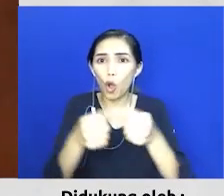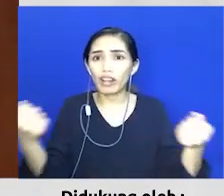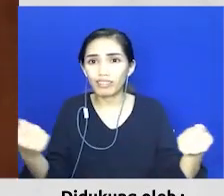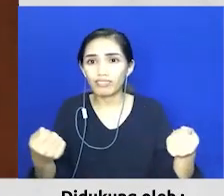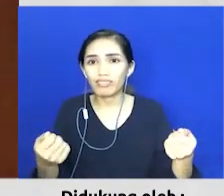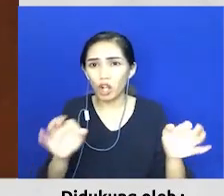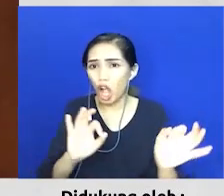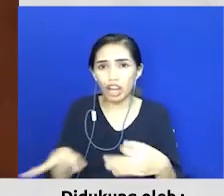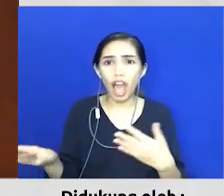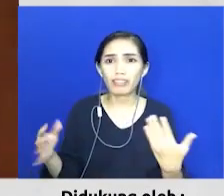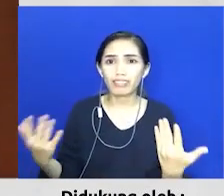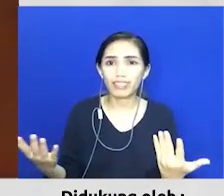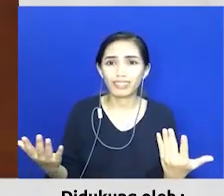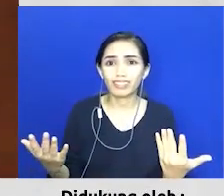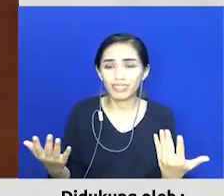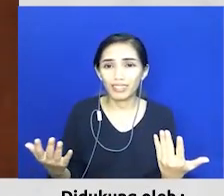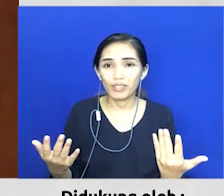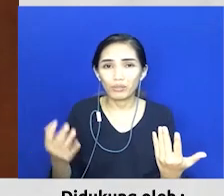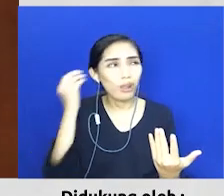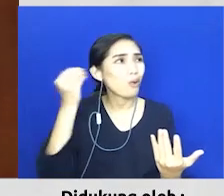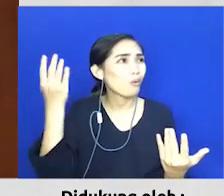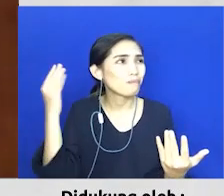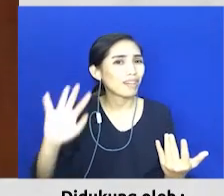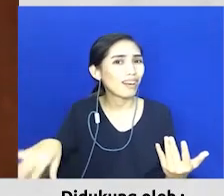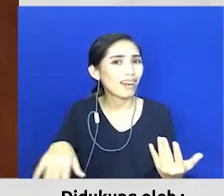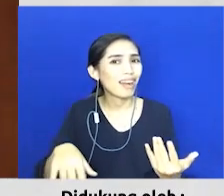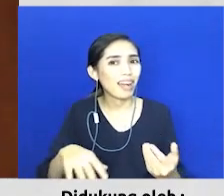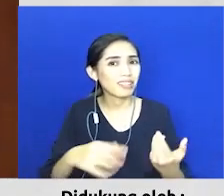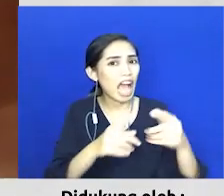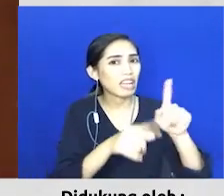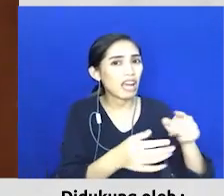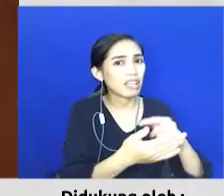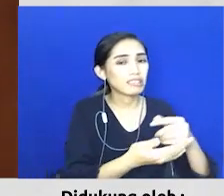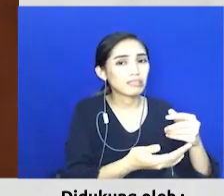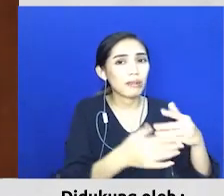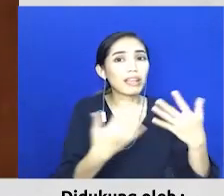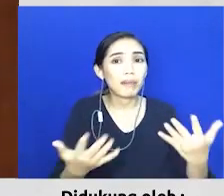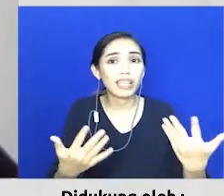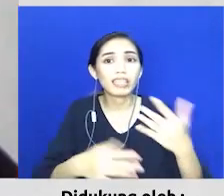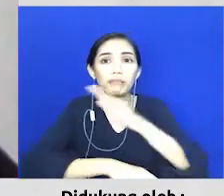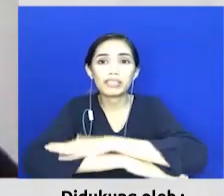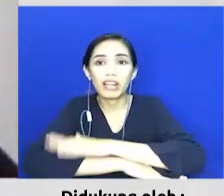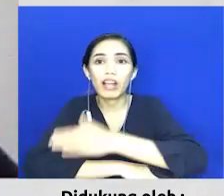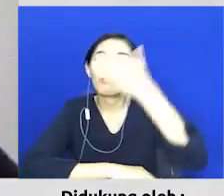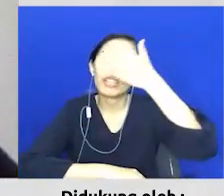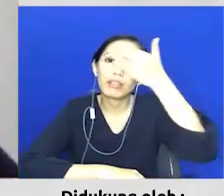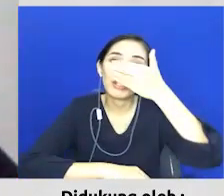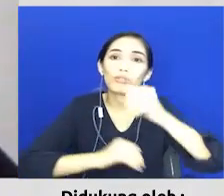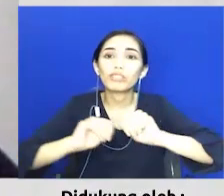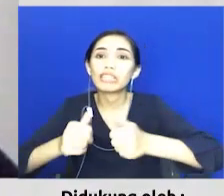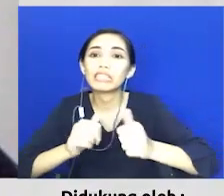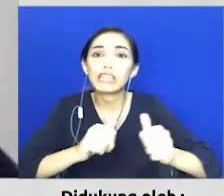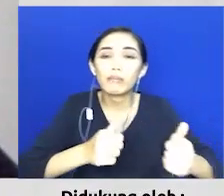koran sudah hampir tidak ada artinya, ya kan? Di segala bidang begitu. Bagaimana kita